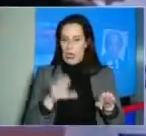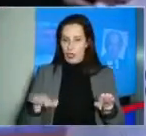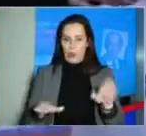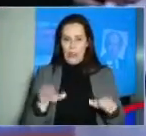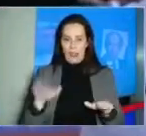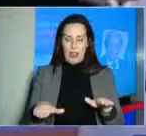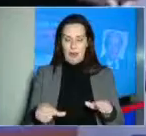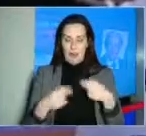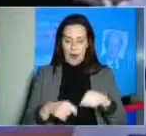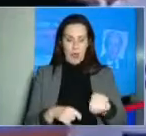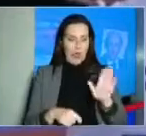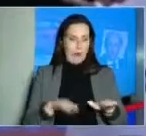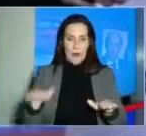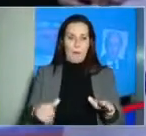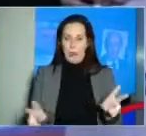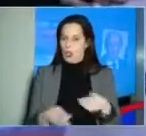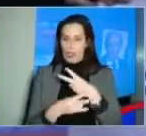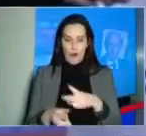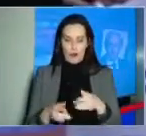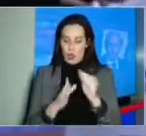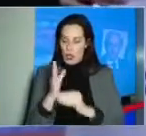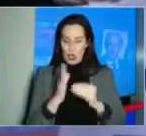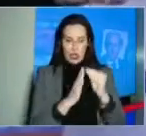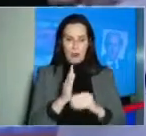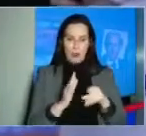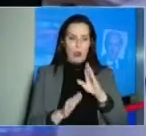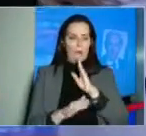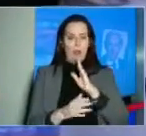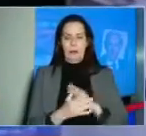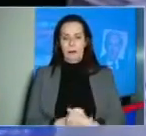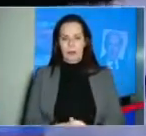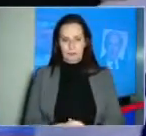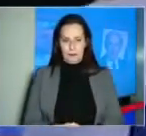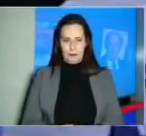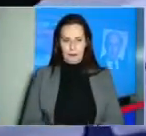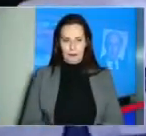במקביל, ולחבר כנסת לרוץ בשתי רשימות במקביל. זאת כרגע הבעיה.